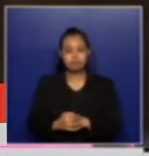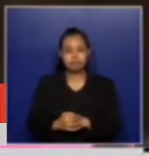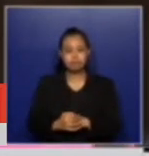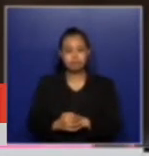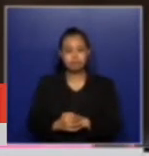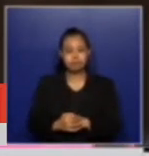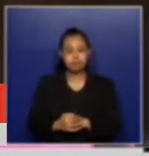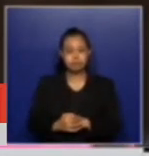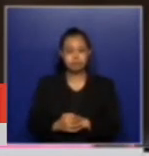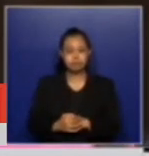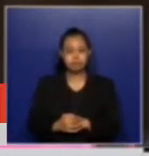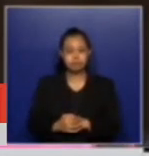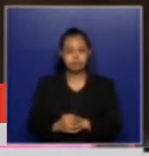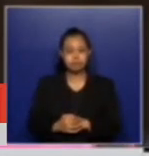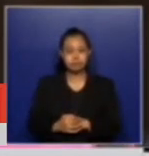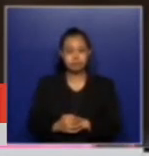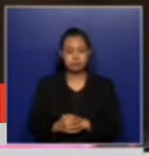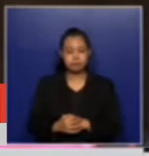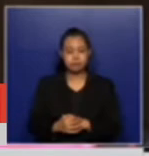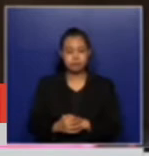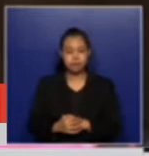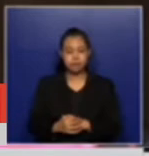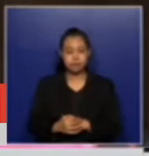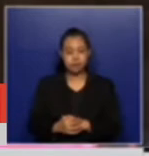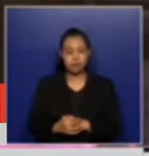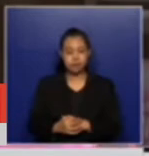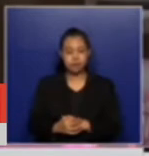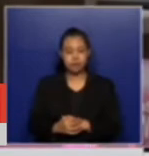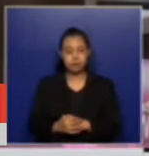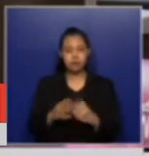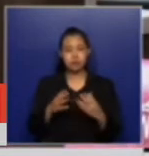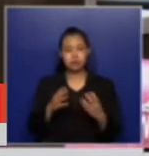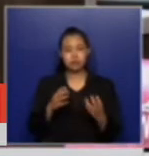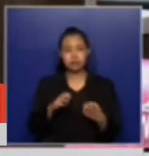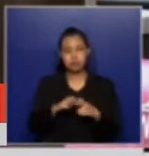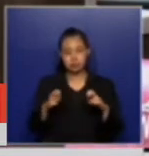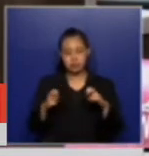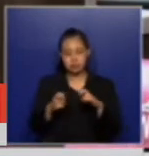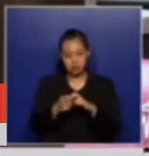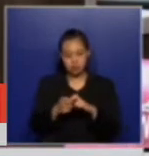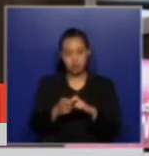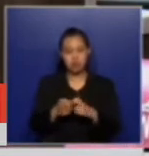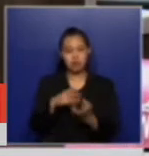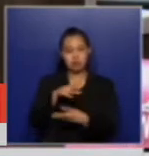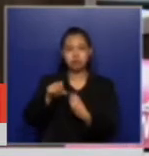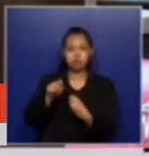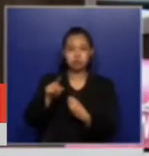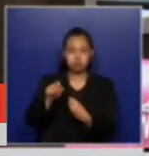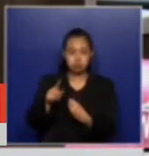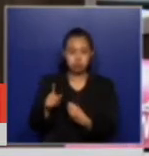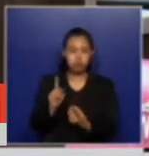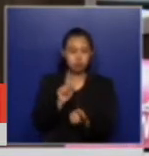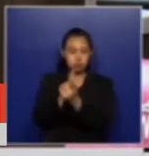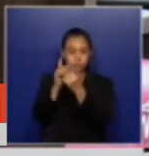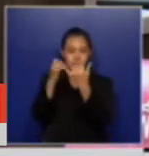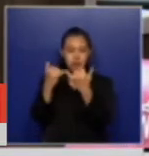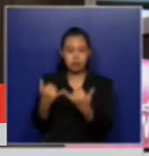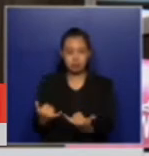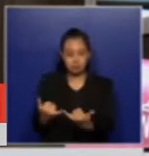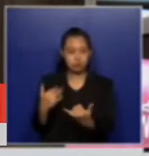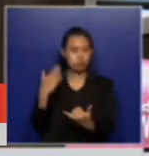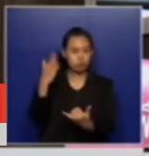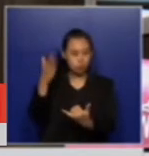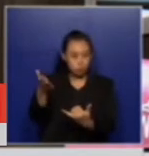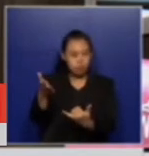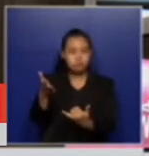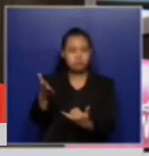มือนะฮะที่จะรองรับวิกฤตเศรษฐกิจที่เรากำลังเผชิญอยู่และกำลังคลืบคลานเข้ามาหาเราน